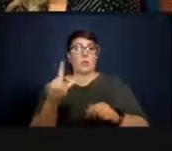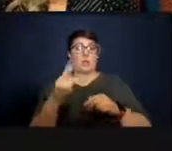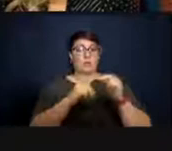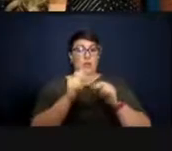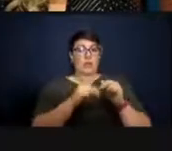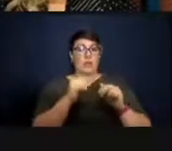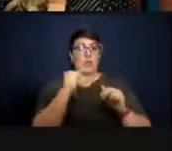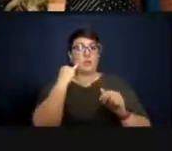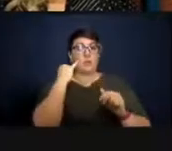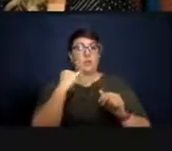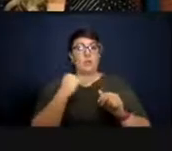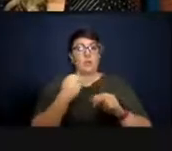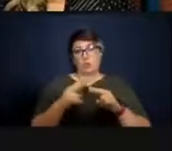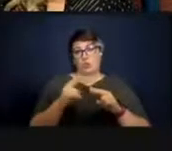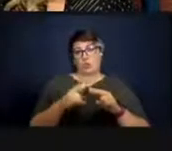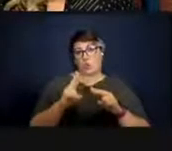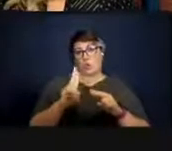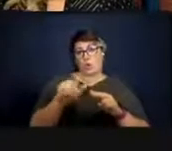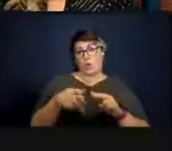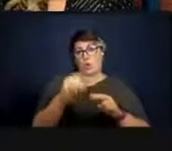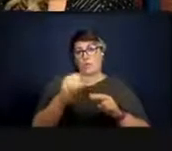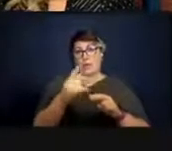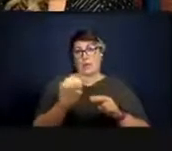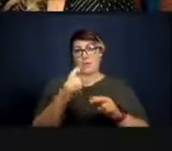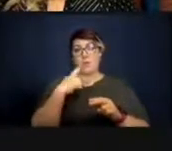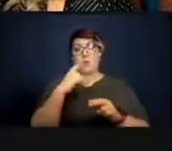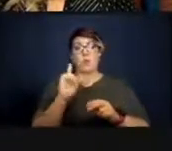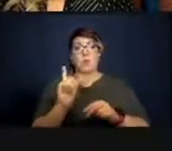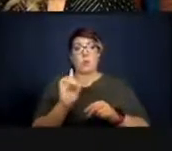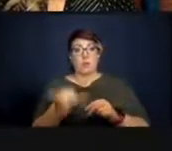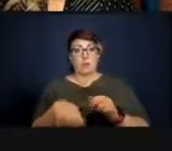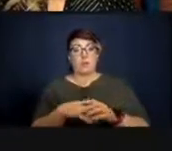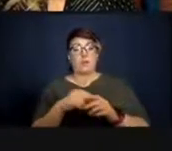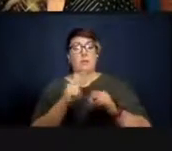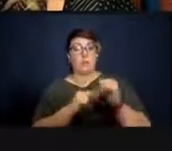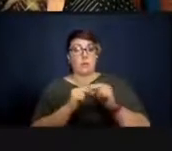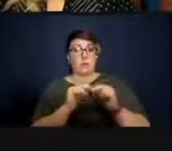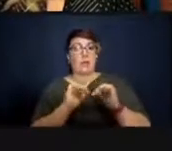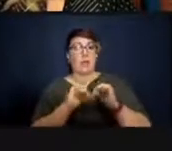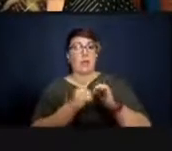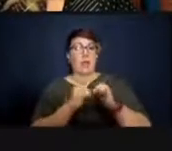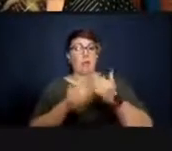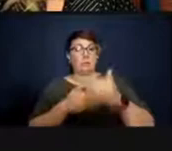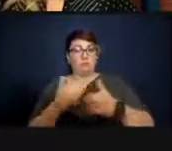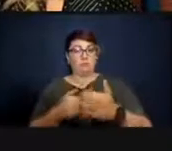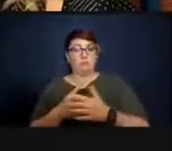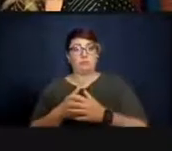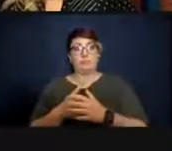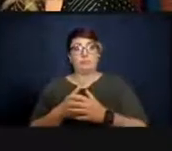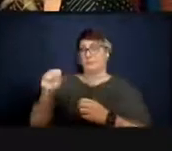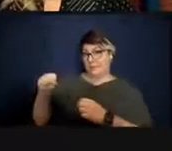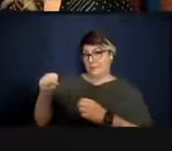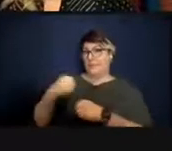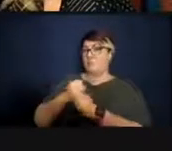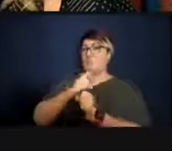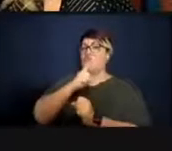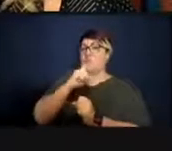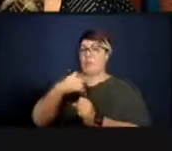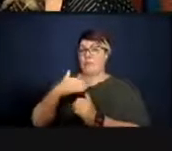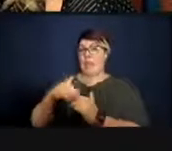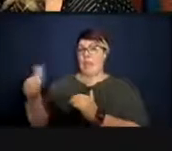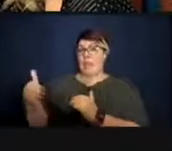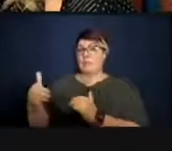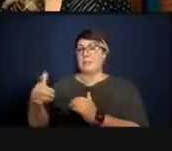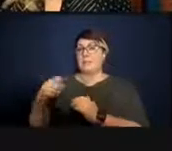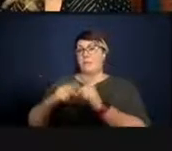masuala ya ujenzi na majengo, ninapata maswali mengi sana kuhusiana na shule hizi.